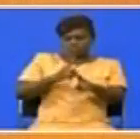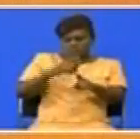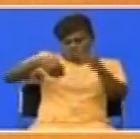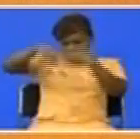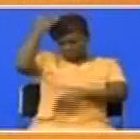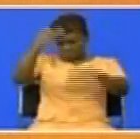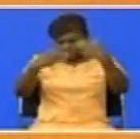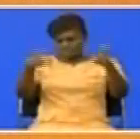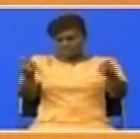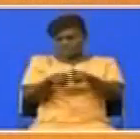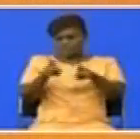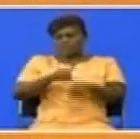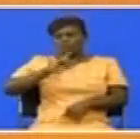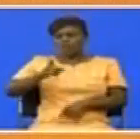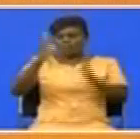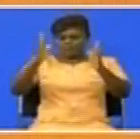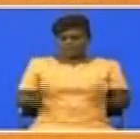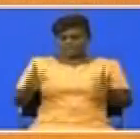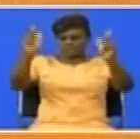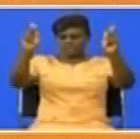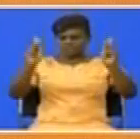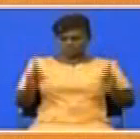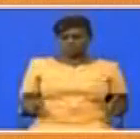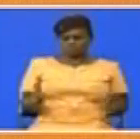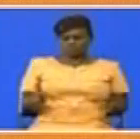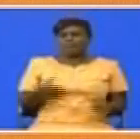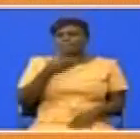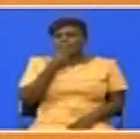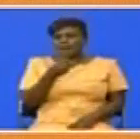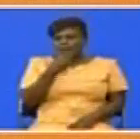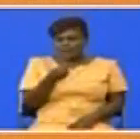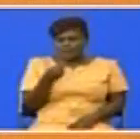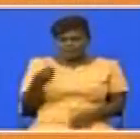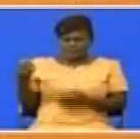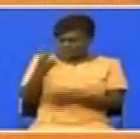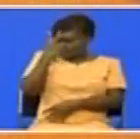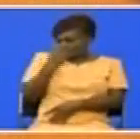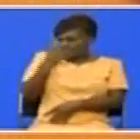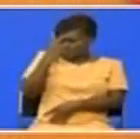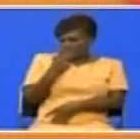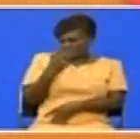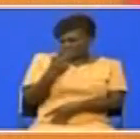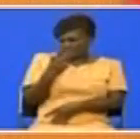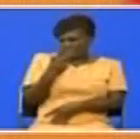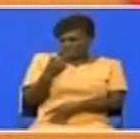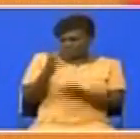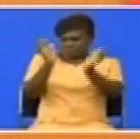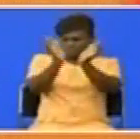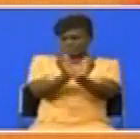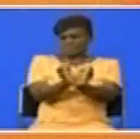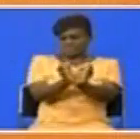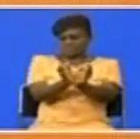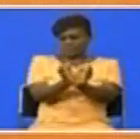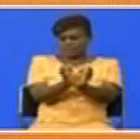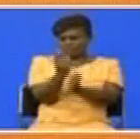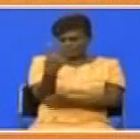nyumbani. Kwa mujibu wa kamanda wa kaunti ya Kisumu Nelson Njiiri, mshukiwa mmoja ametiwa nguvuni kuhusiana na